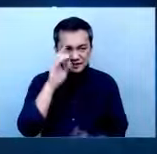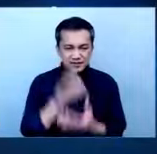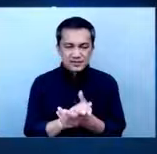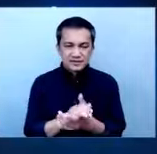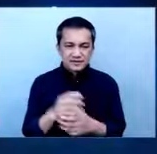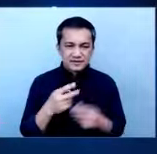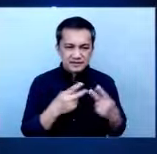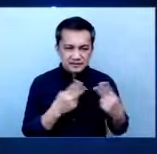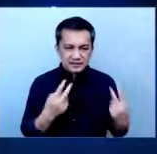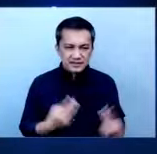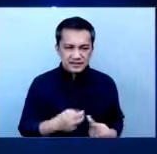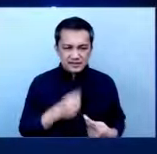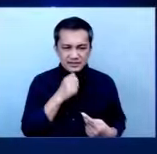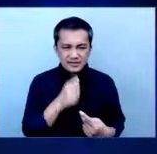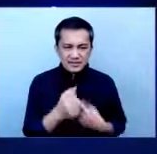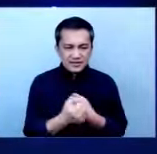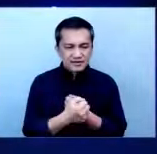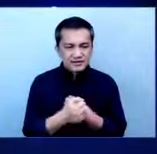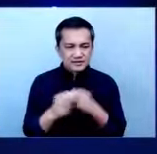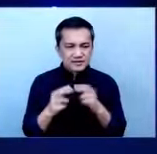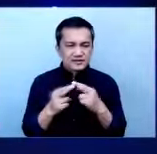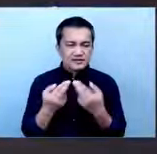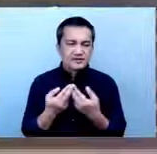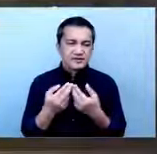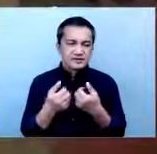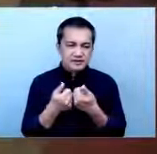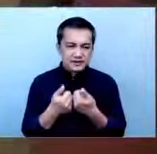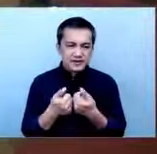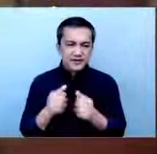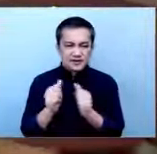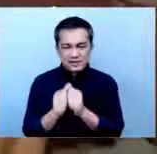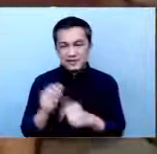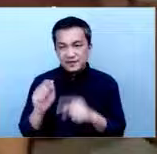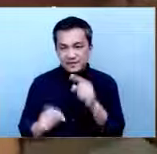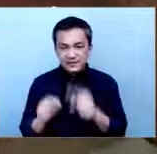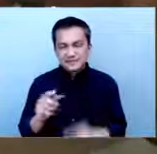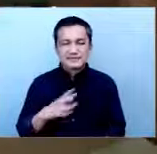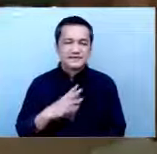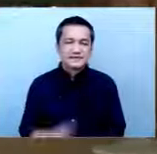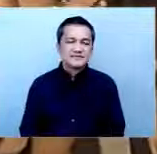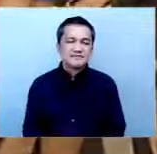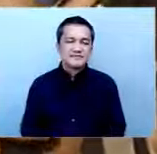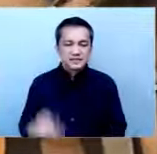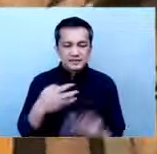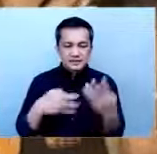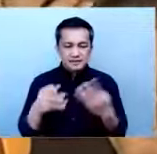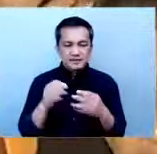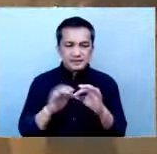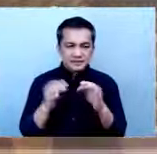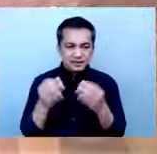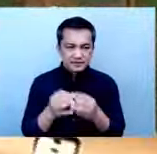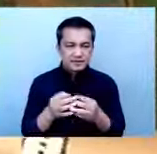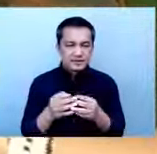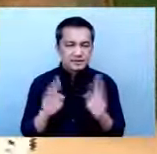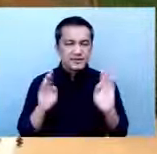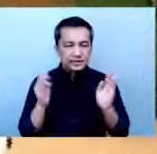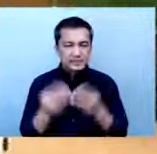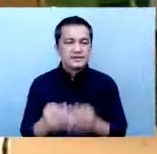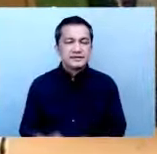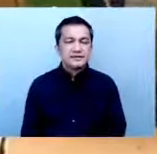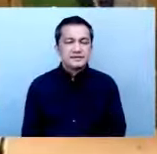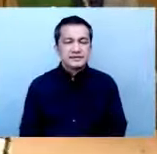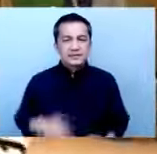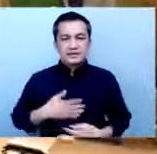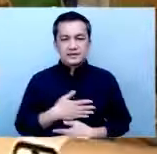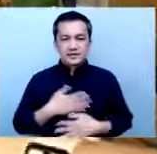for loved ones or relationship. With friends. Pati na sa bonding ng pamilya at magtutropa. Enjoy na